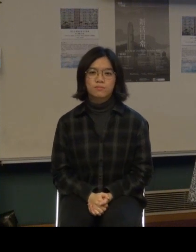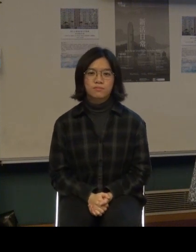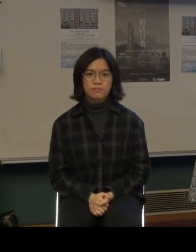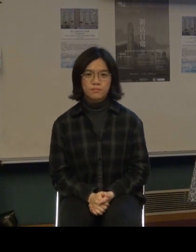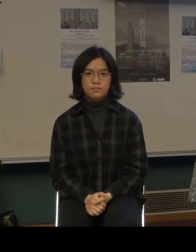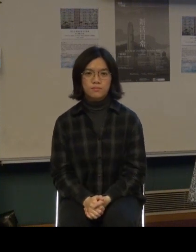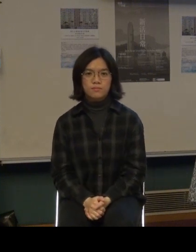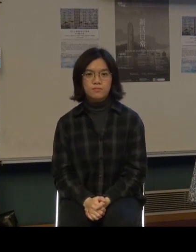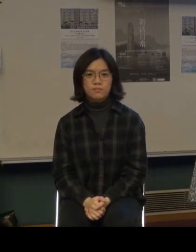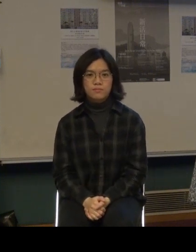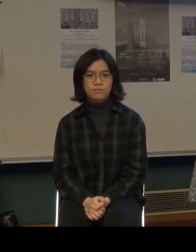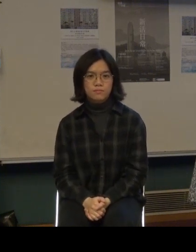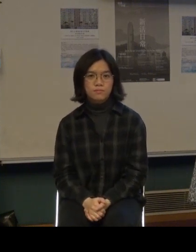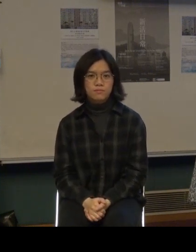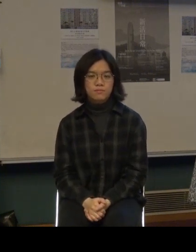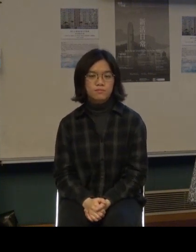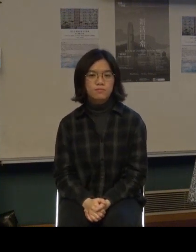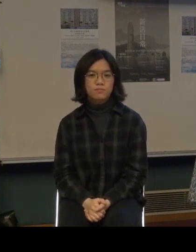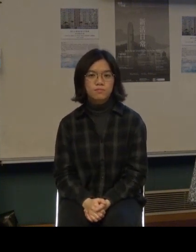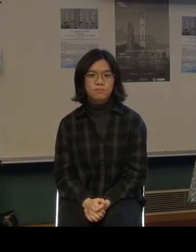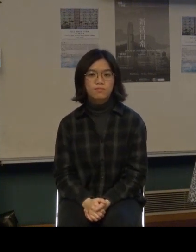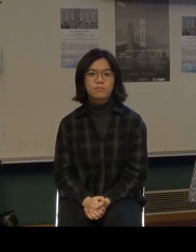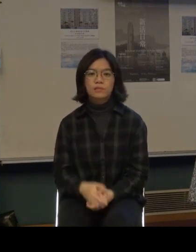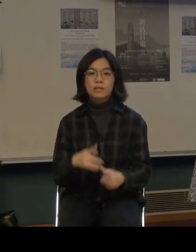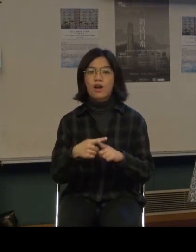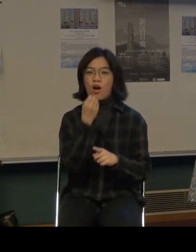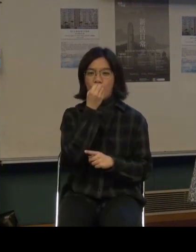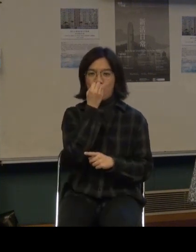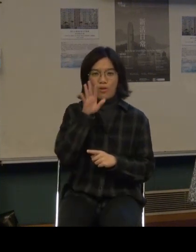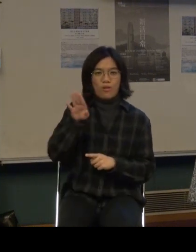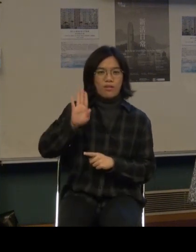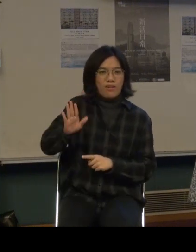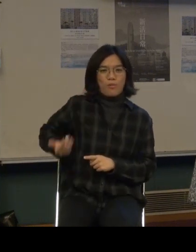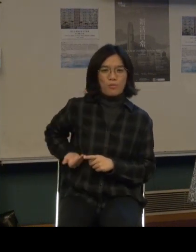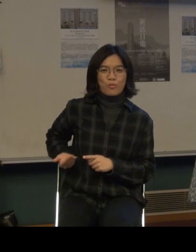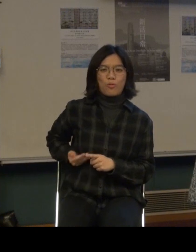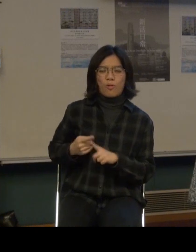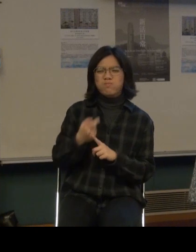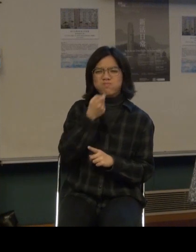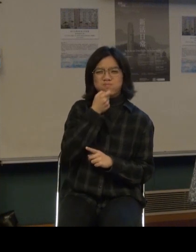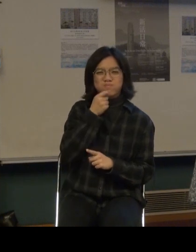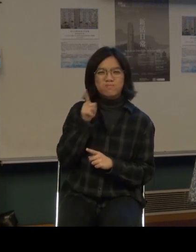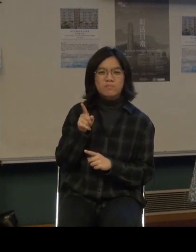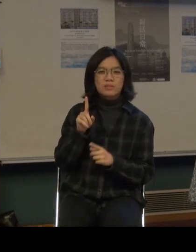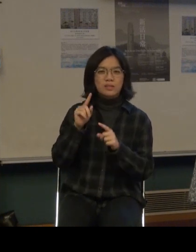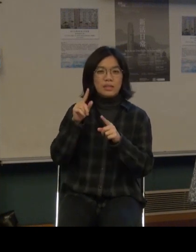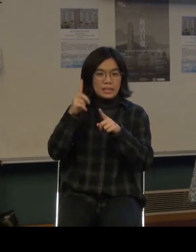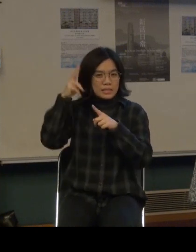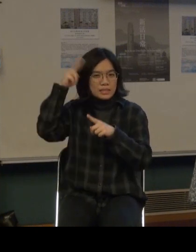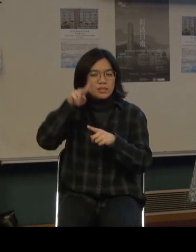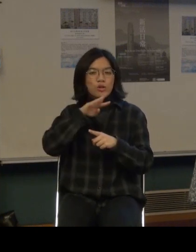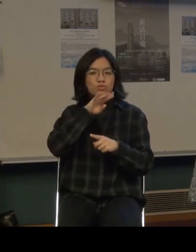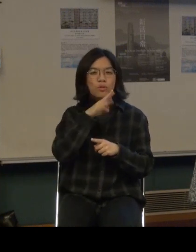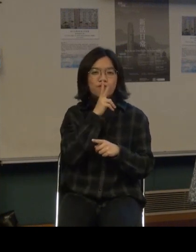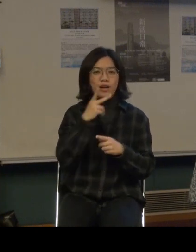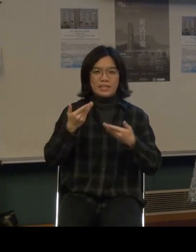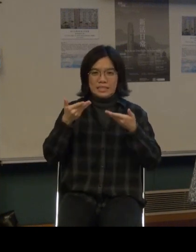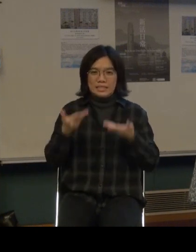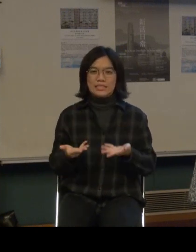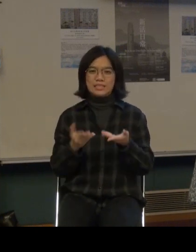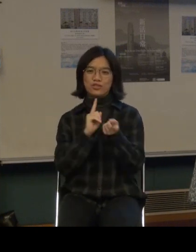其實我自己其實好喜歡香港我們廣東話其實有時我們很多時候都會譯那個現代呢譯做摩登